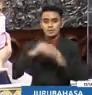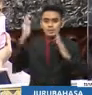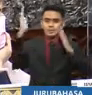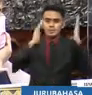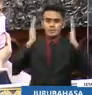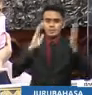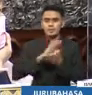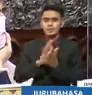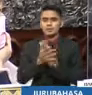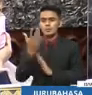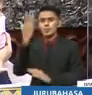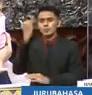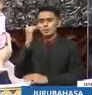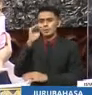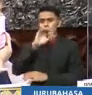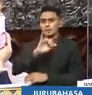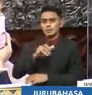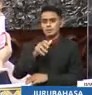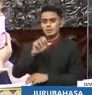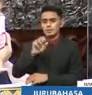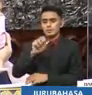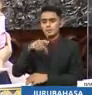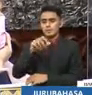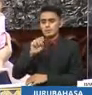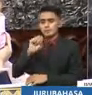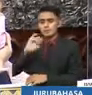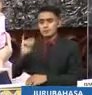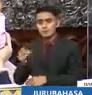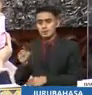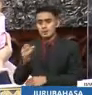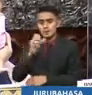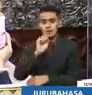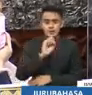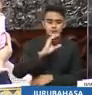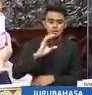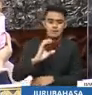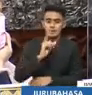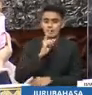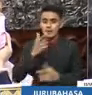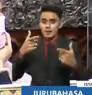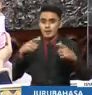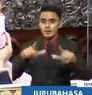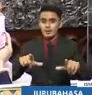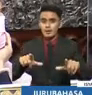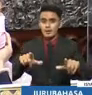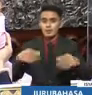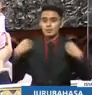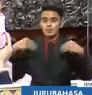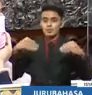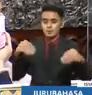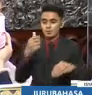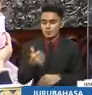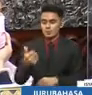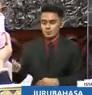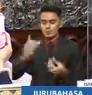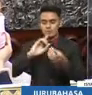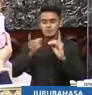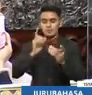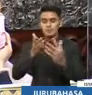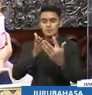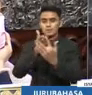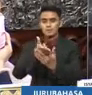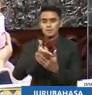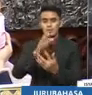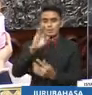anda mengapa keseluruhan Cahyo security Malaysia Ice membenarkan dagangan aset digital